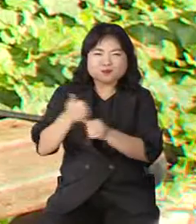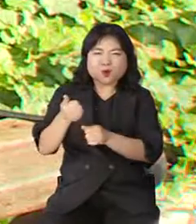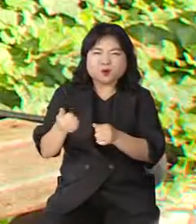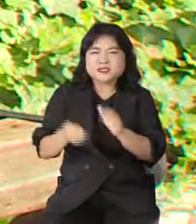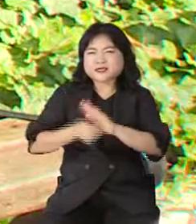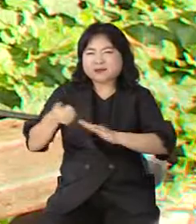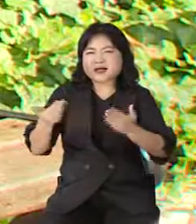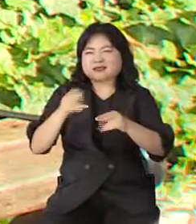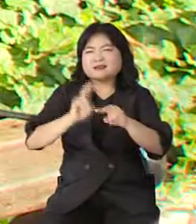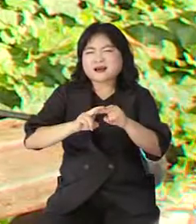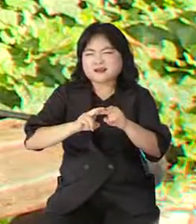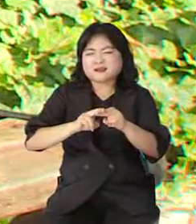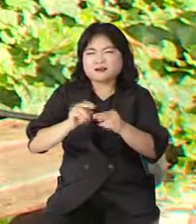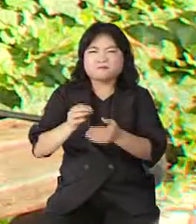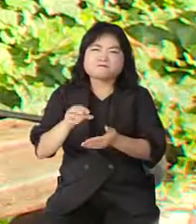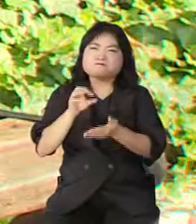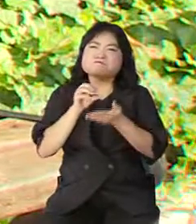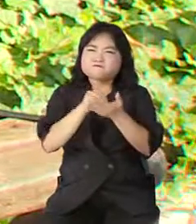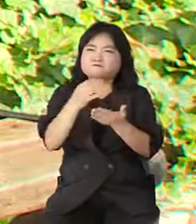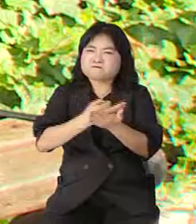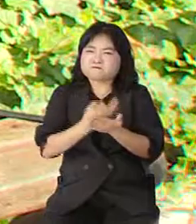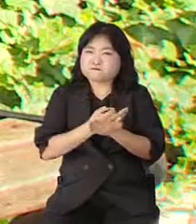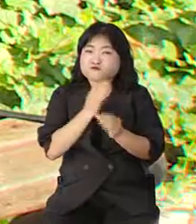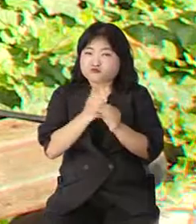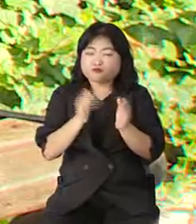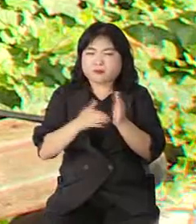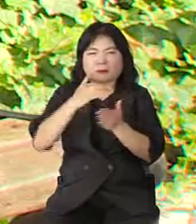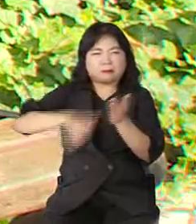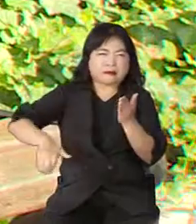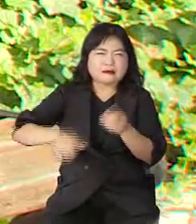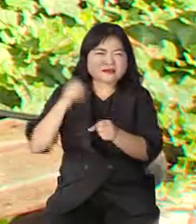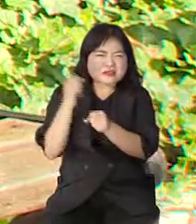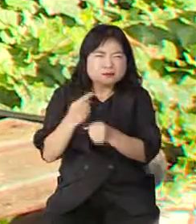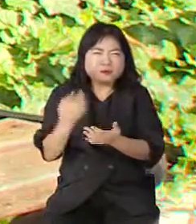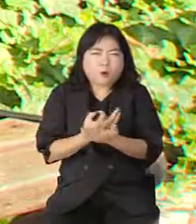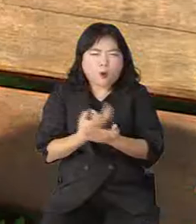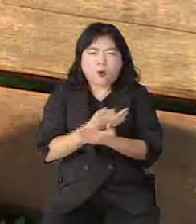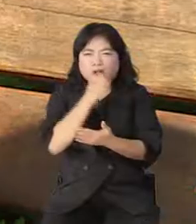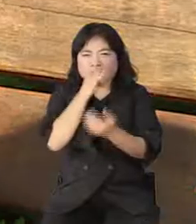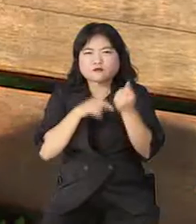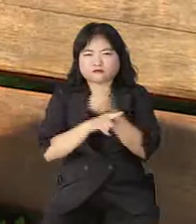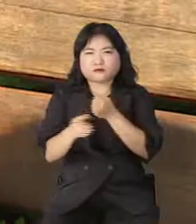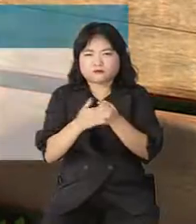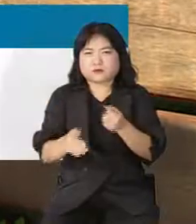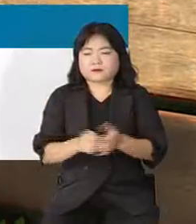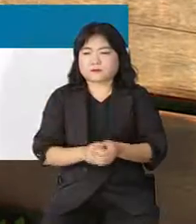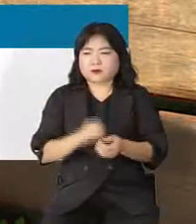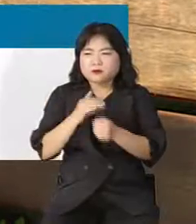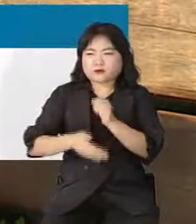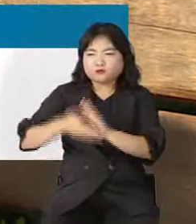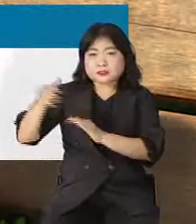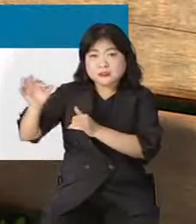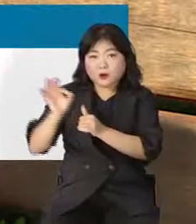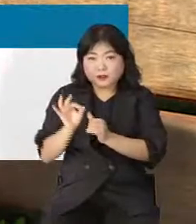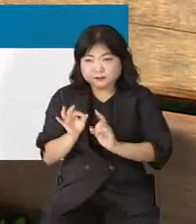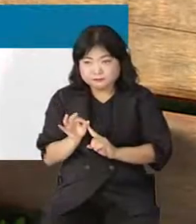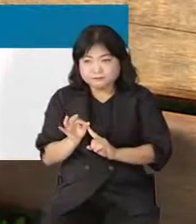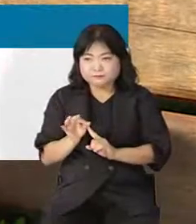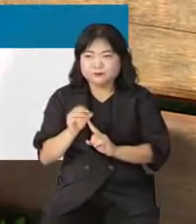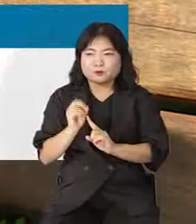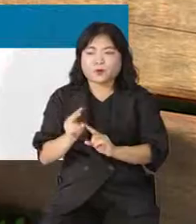됐습니다 이미 정부의 일자리 사업에 참여해 돈을 받고 있다는 이유입니다 대 곳이 지원과 엄따 언제